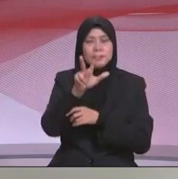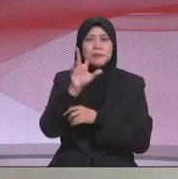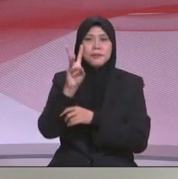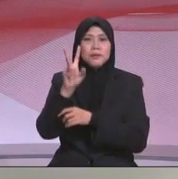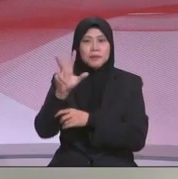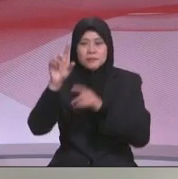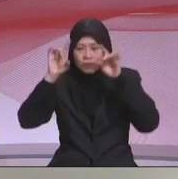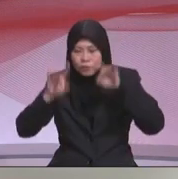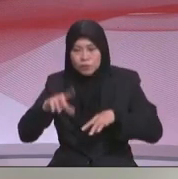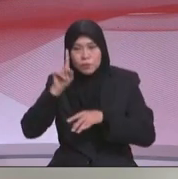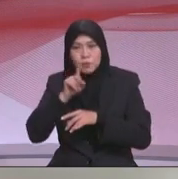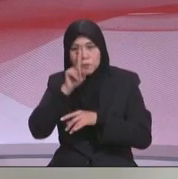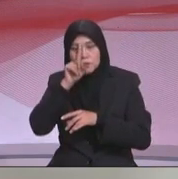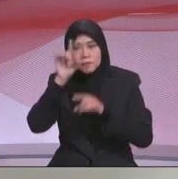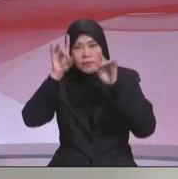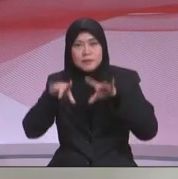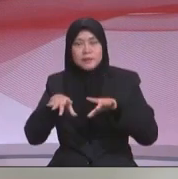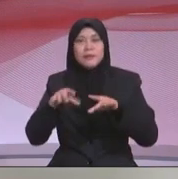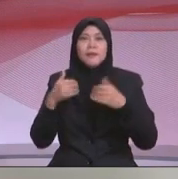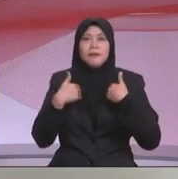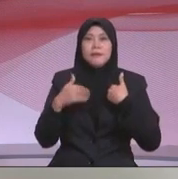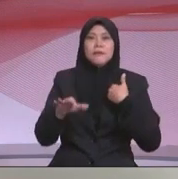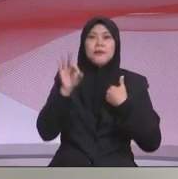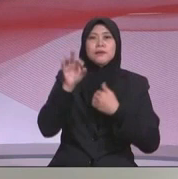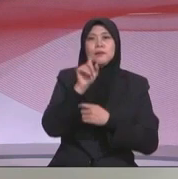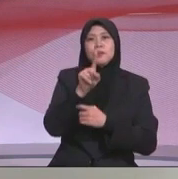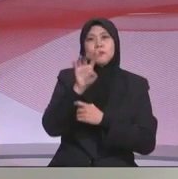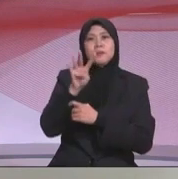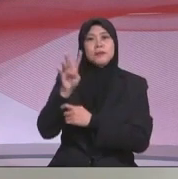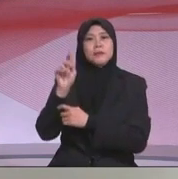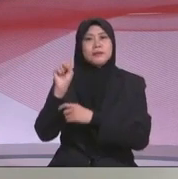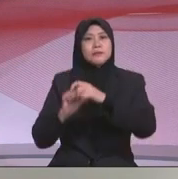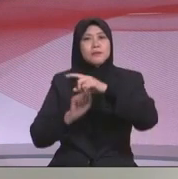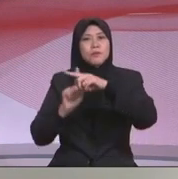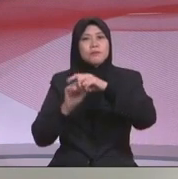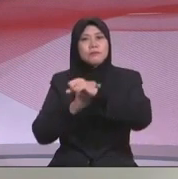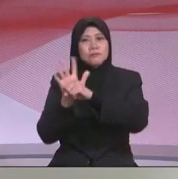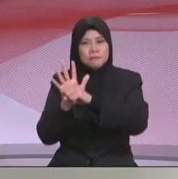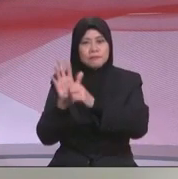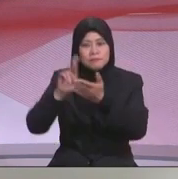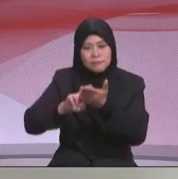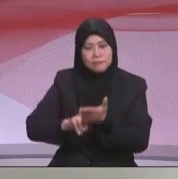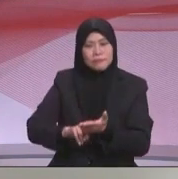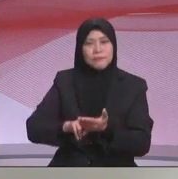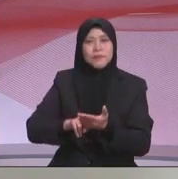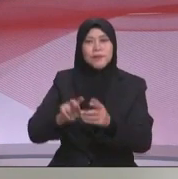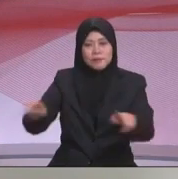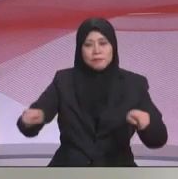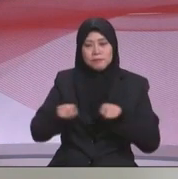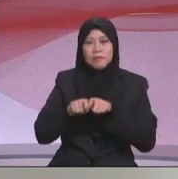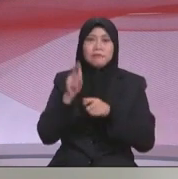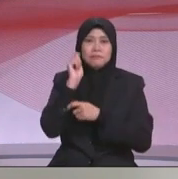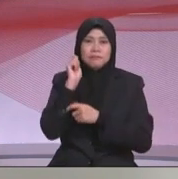393 ujian saringan dan sebanyak 144 kes positif COVID-19 telah direkodkan di lokaliti